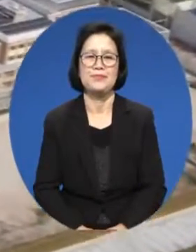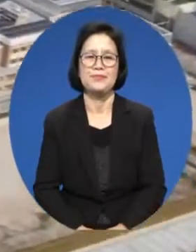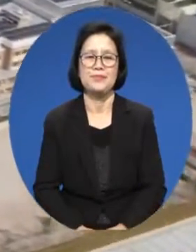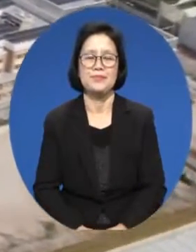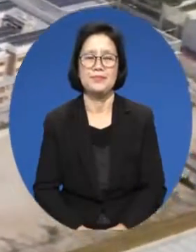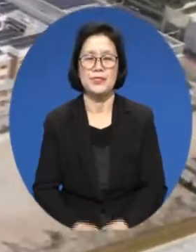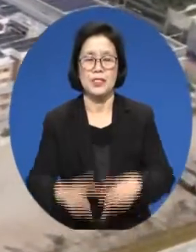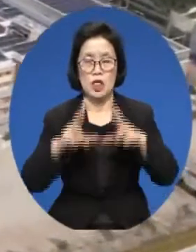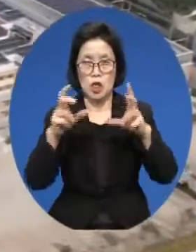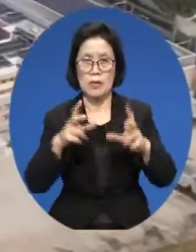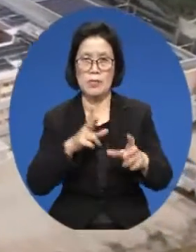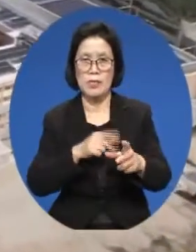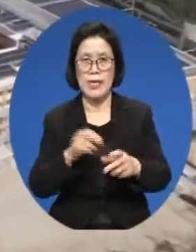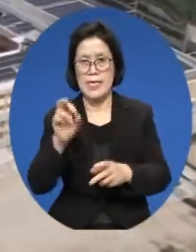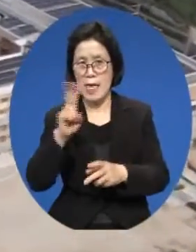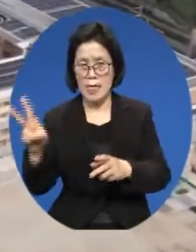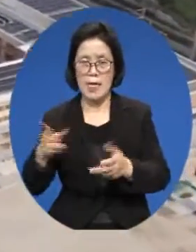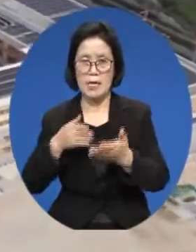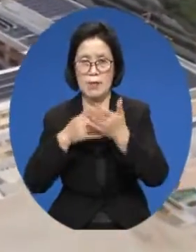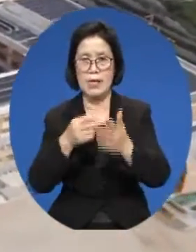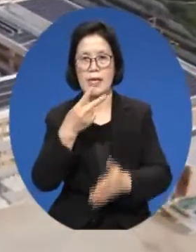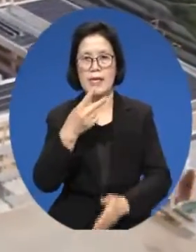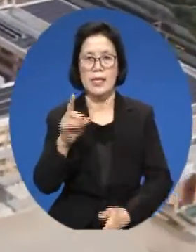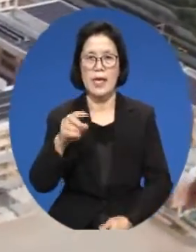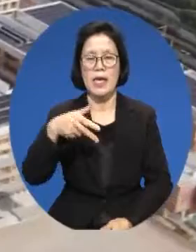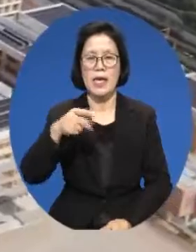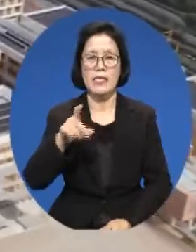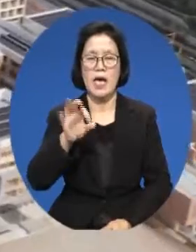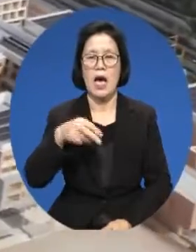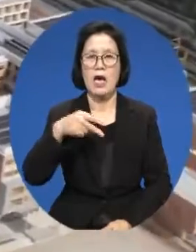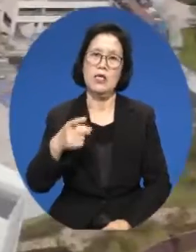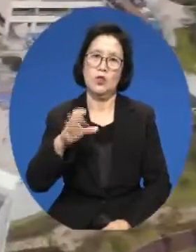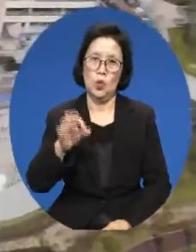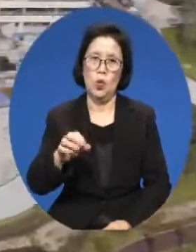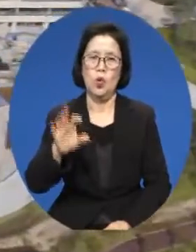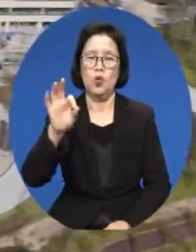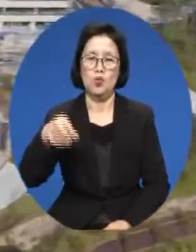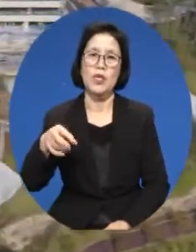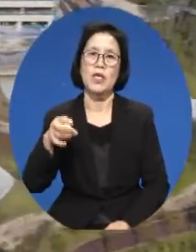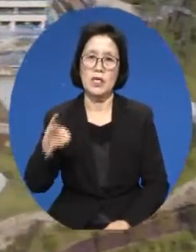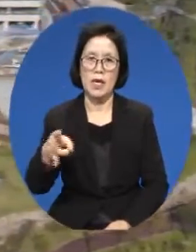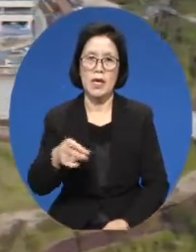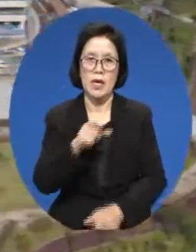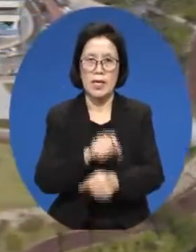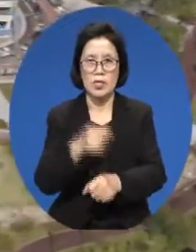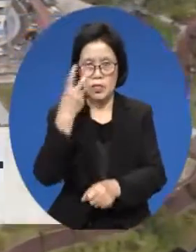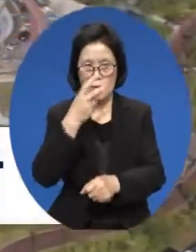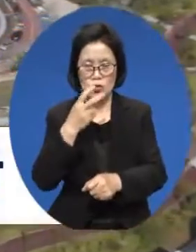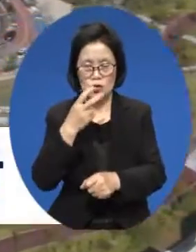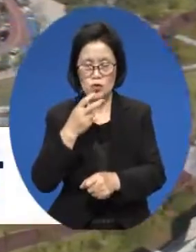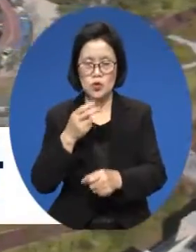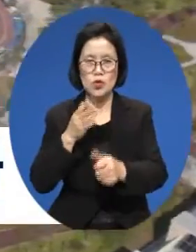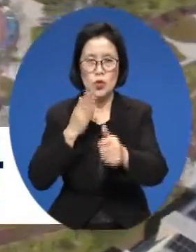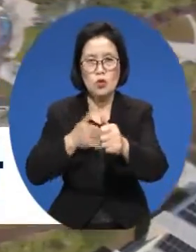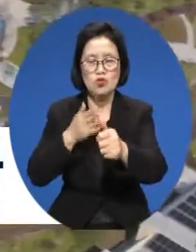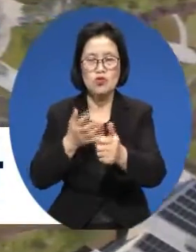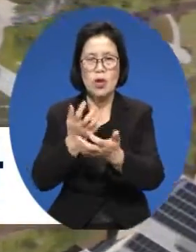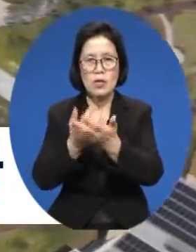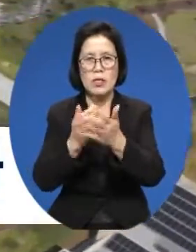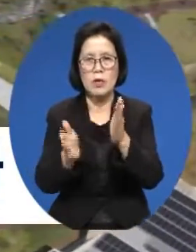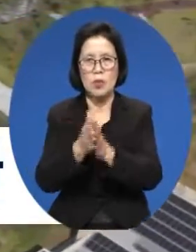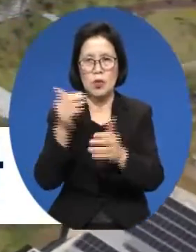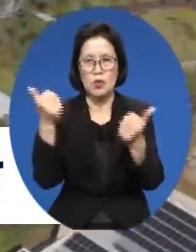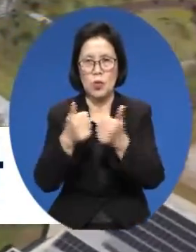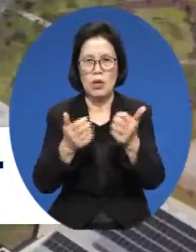성남시 의 야당이 발휘한 대장동 위래 지구 백현동 진상규명 행정사무 조사 요구 아니 본회의 문턱을 넘지